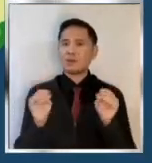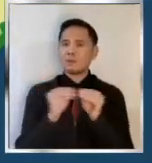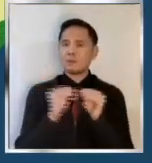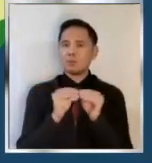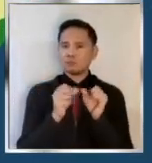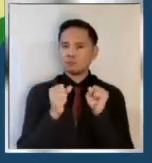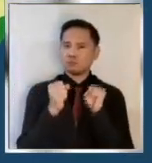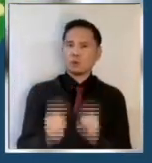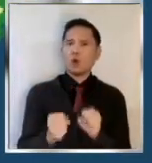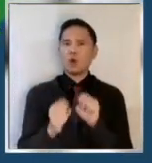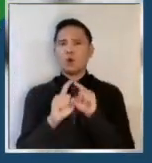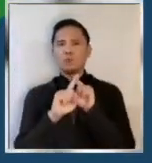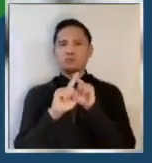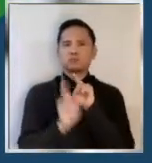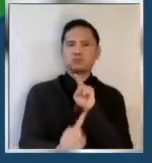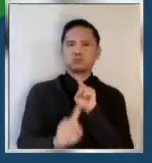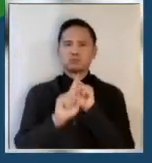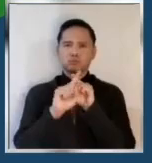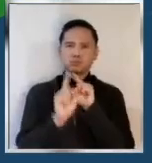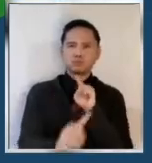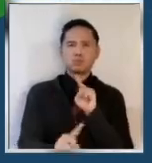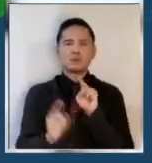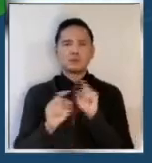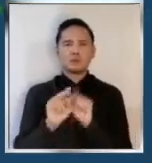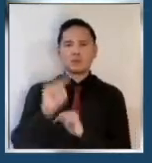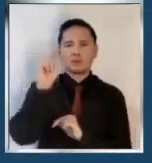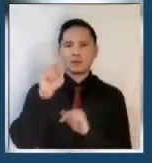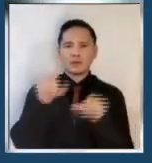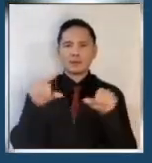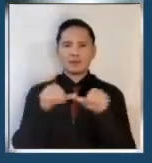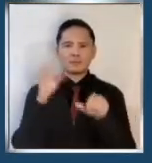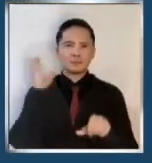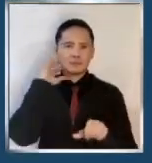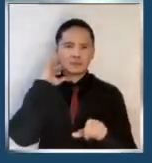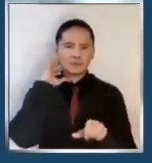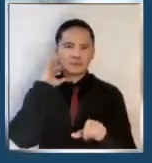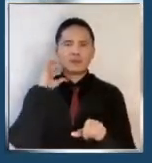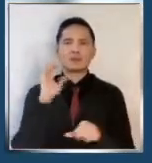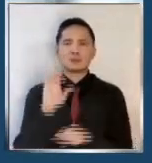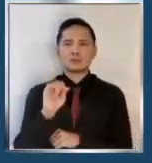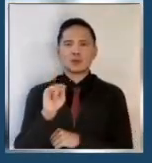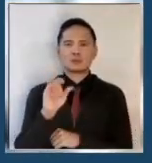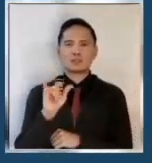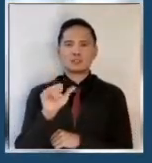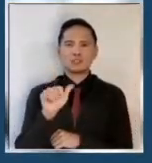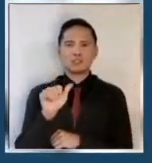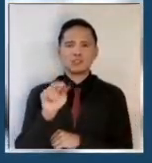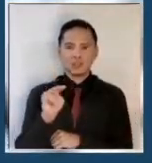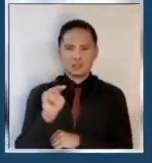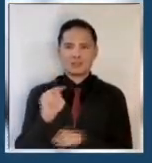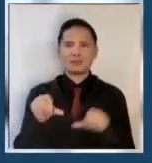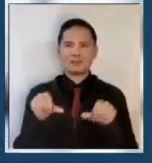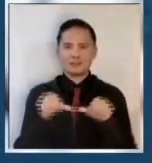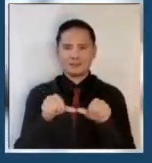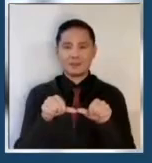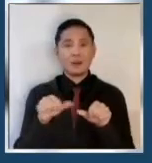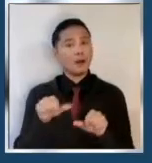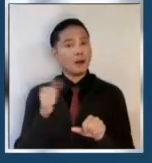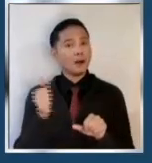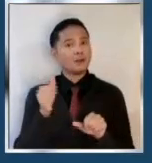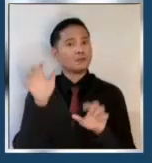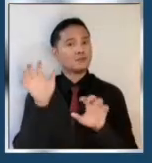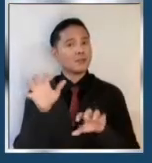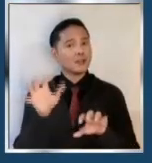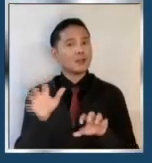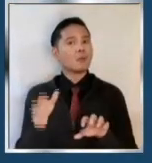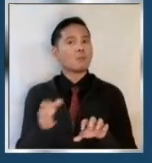thunderstorm sa malaking bahagi ng Northern Mindanao at Soccsargent Region. Sa kabila ng mga ulan na minsan ay nagpapabaha pa, ito